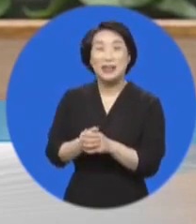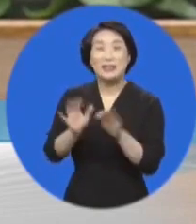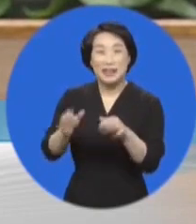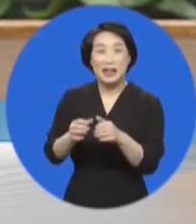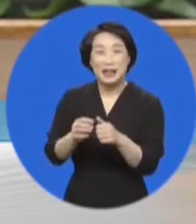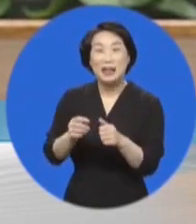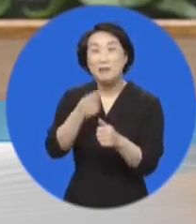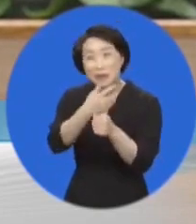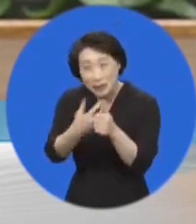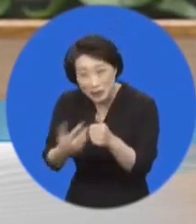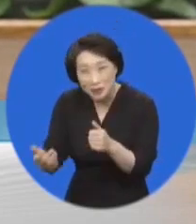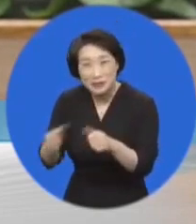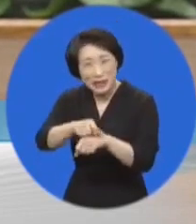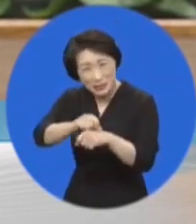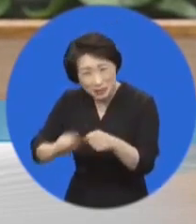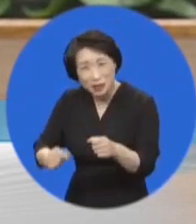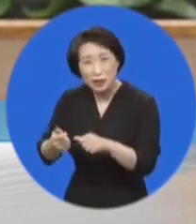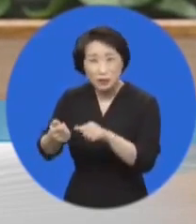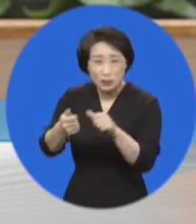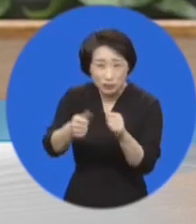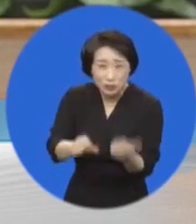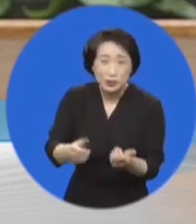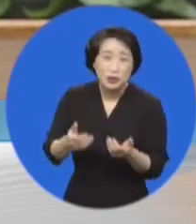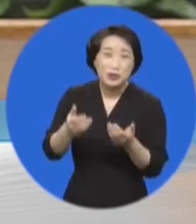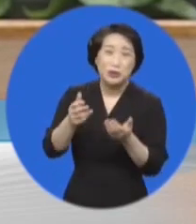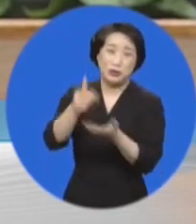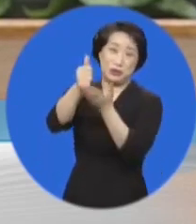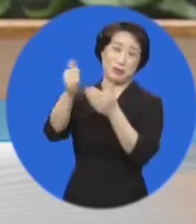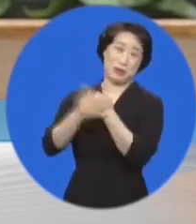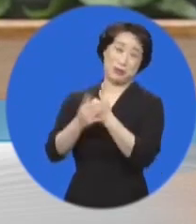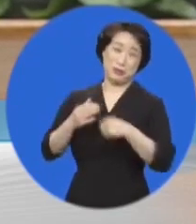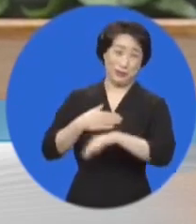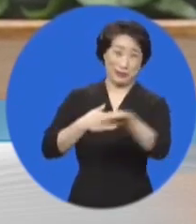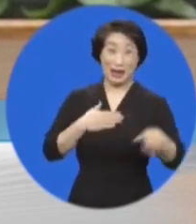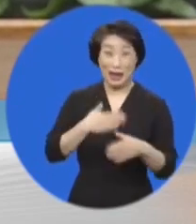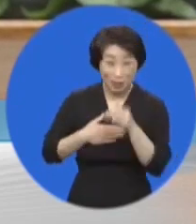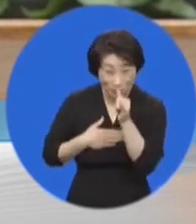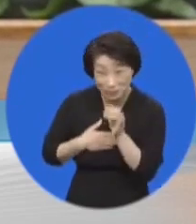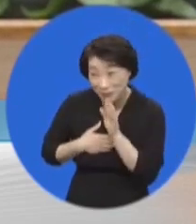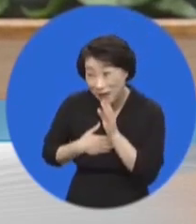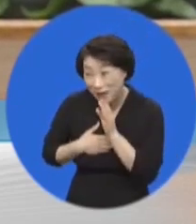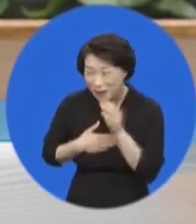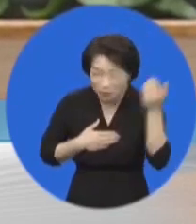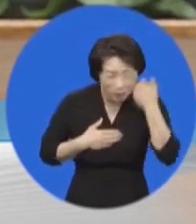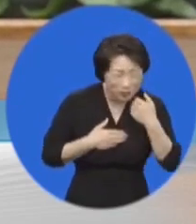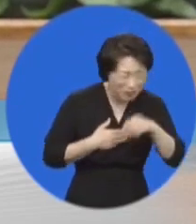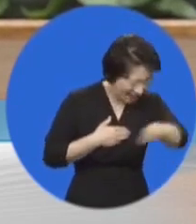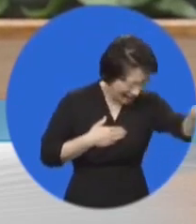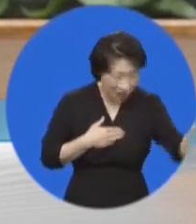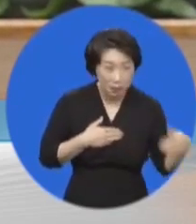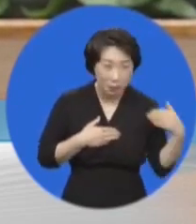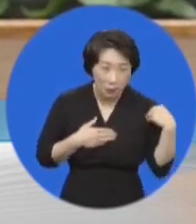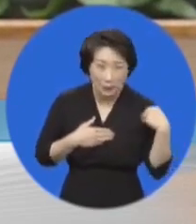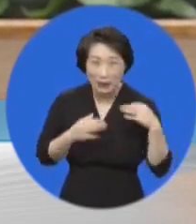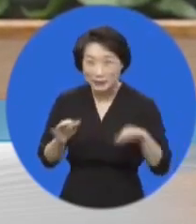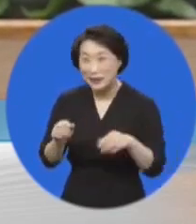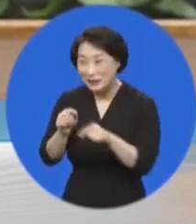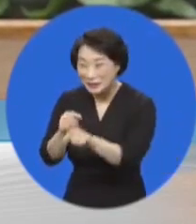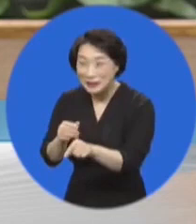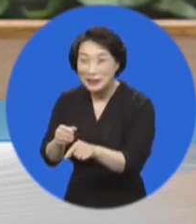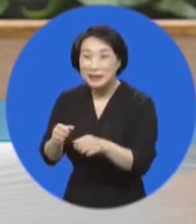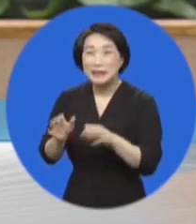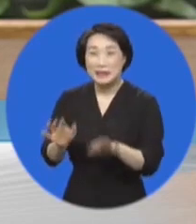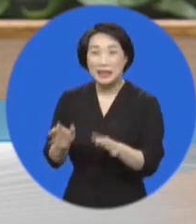때문에 알았다 이 말입니다. 이해가 됩니까? 아무도 몰랐으나 그